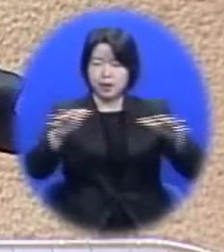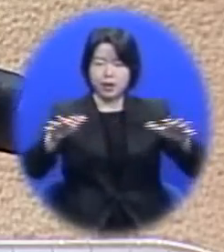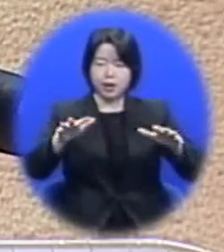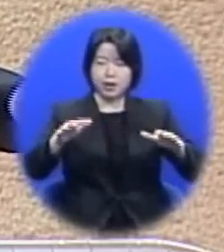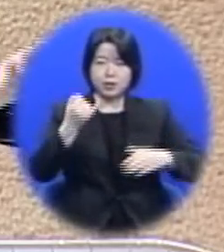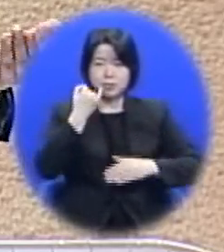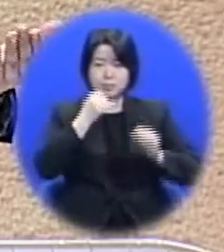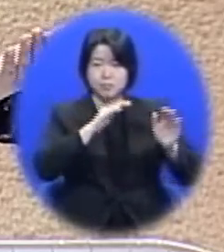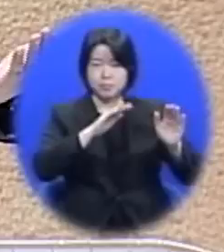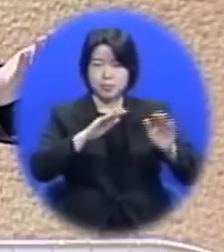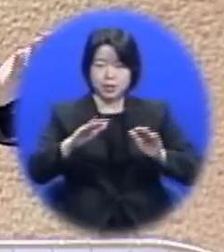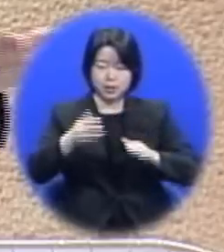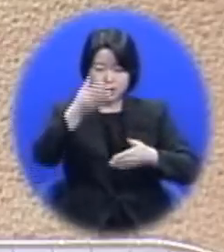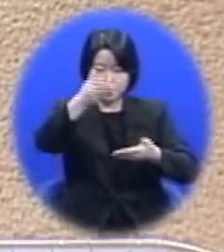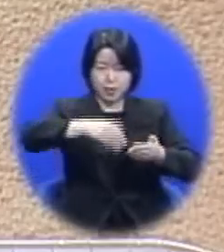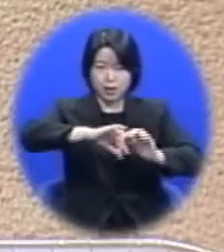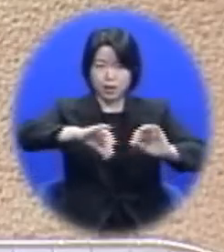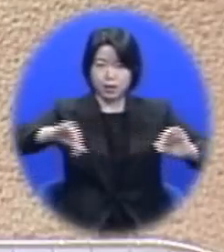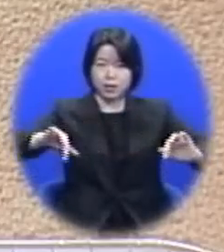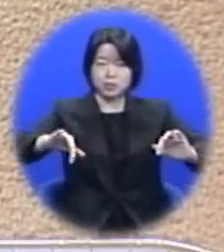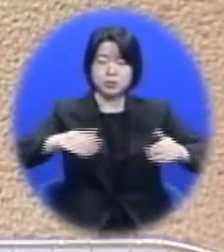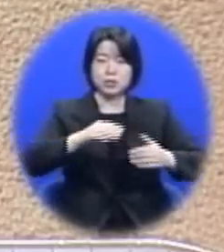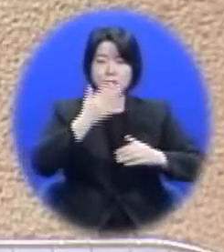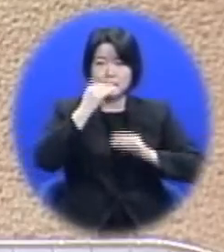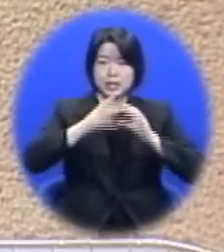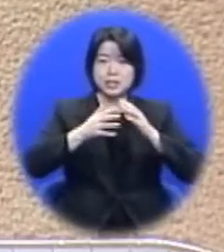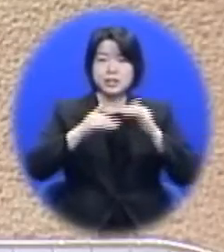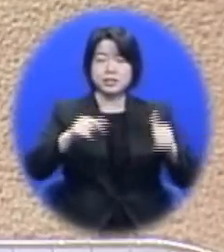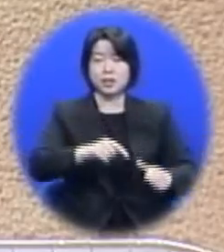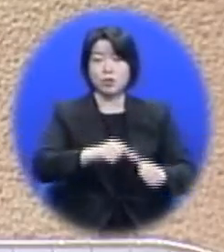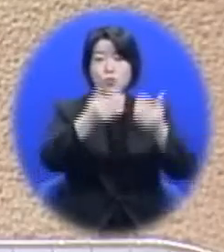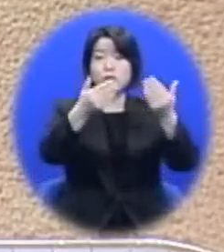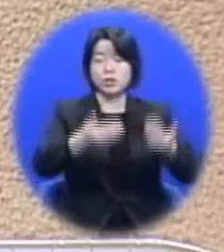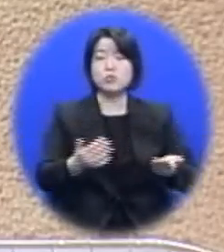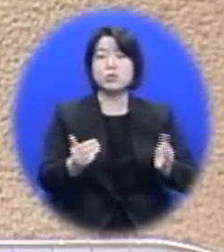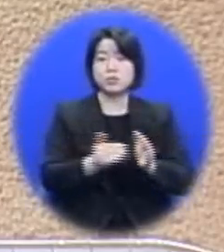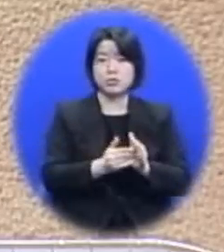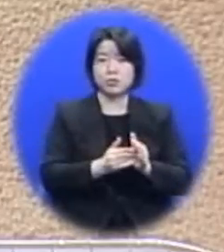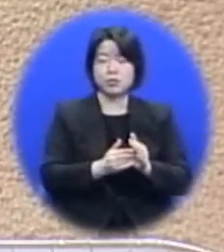가르시면서 그렇게 이스라엘 백성들을 구원해 내시더니, 아니 이